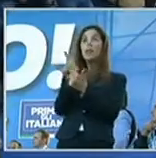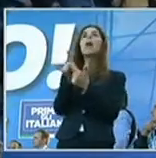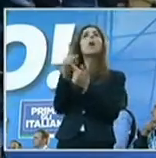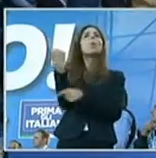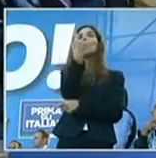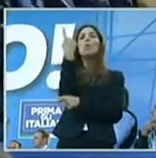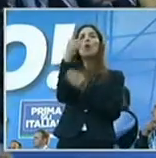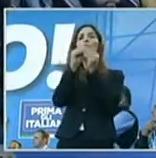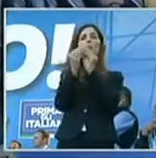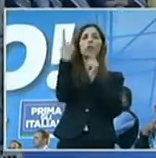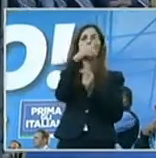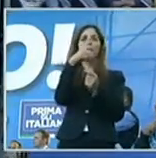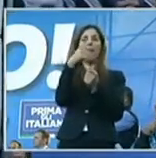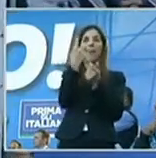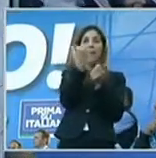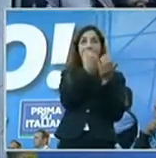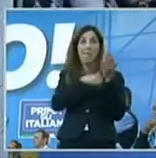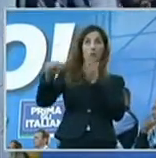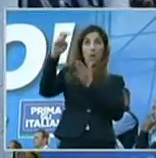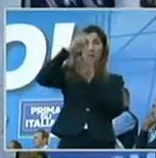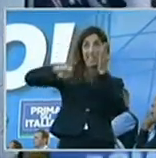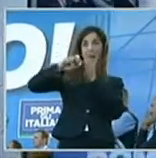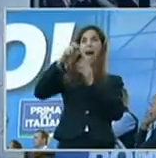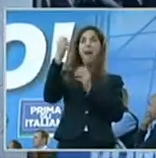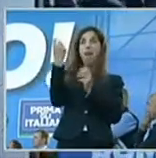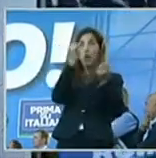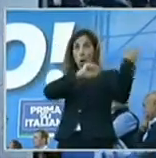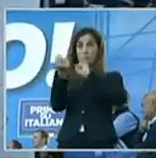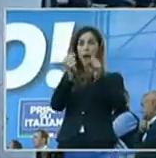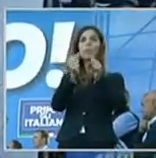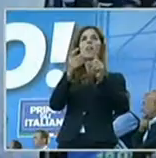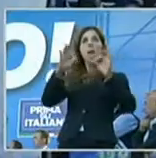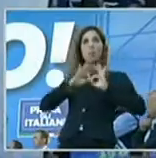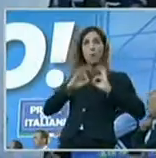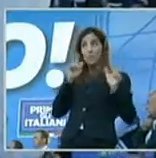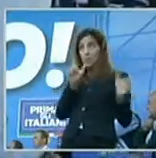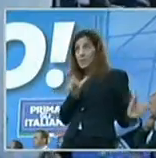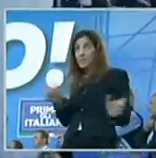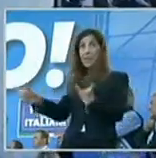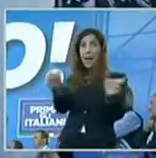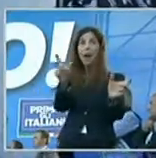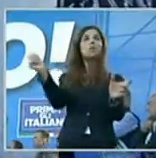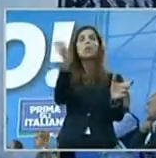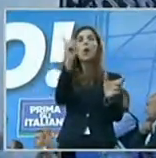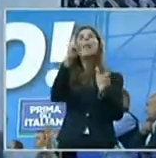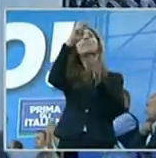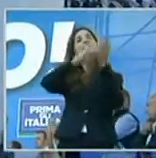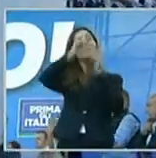l'evasione fiscale non è lo Stato di polizia, ma è abbassare le tasse agli